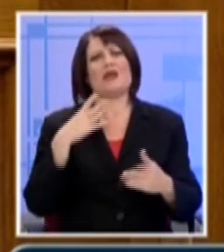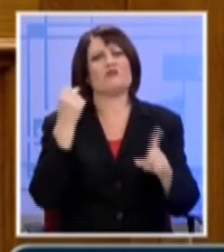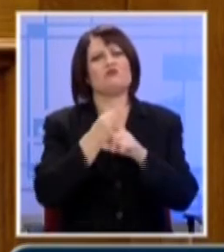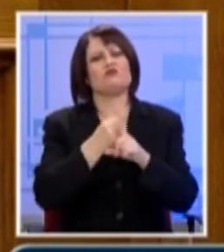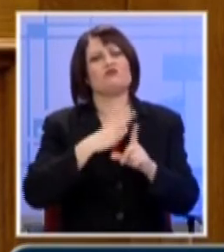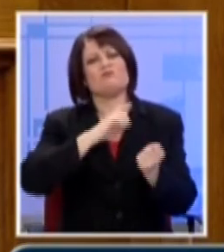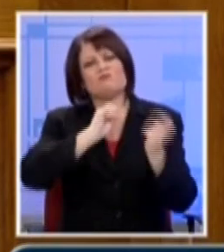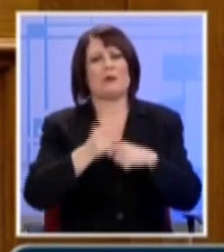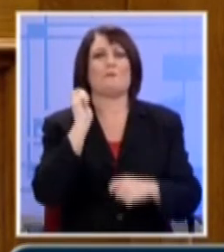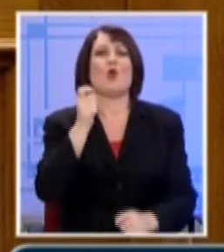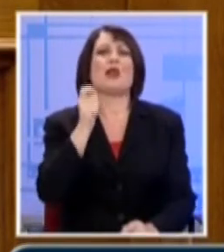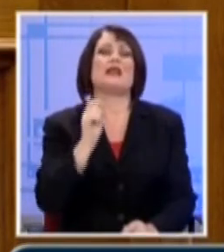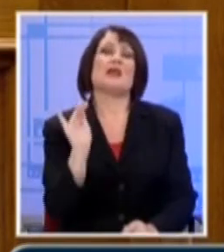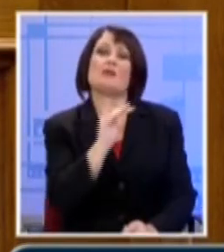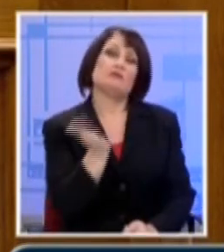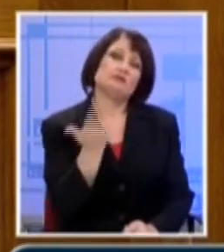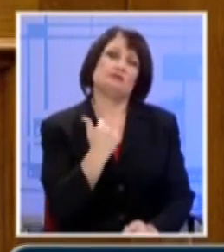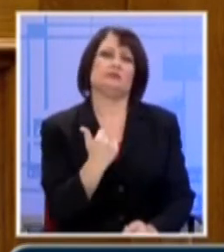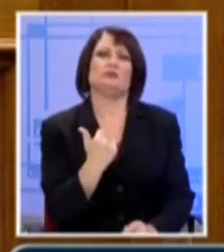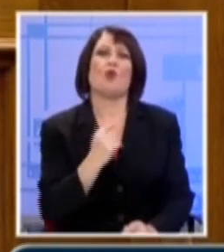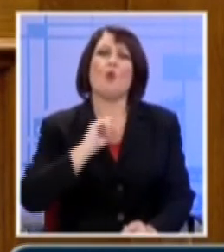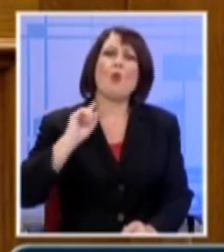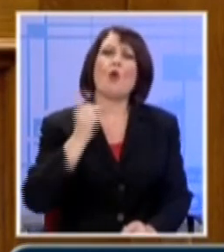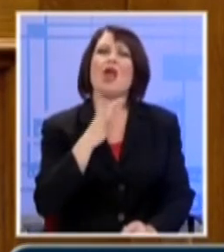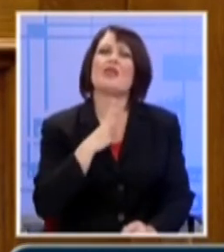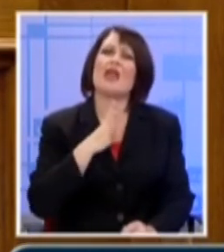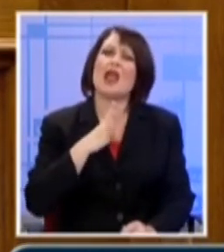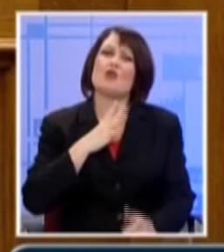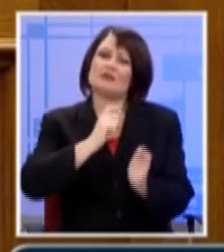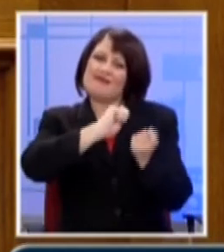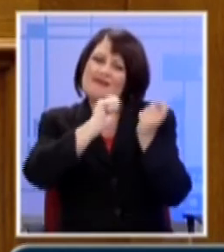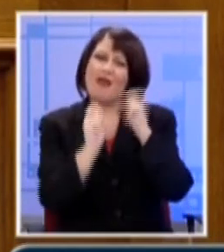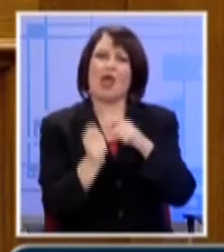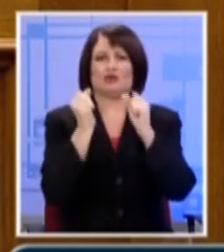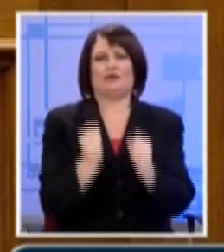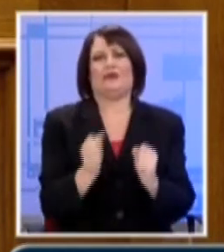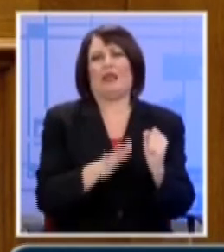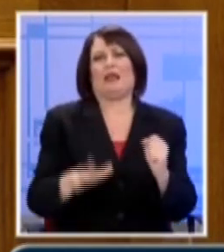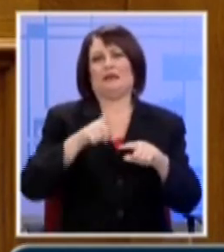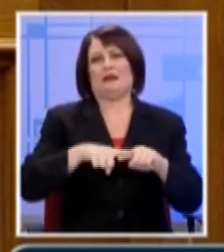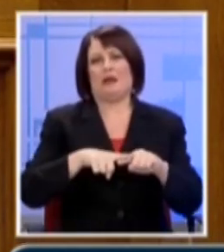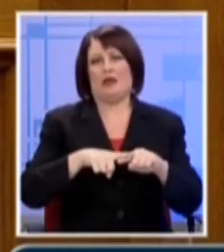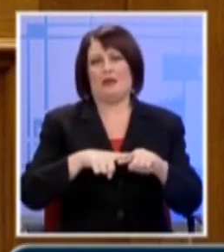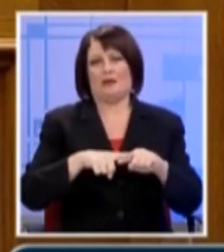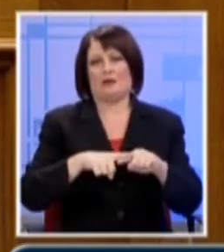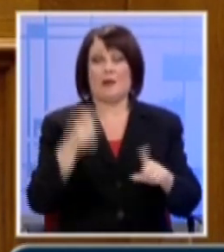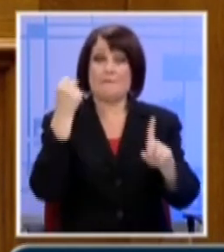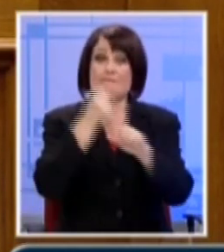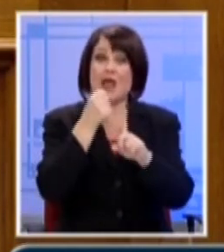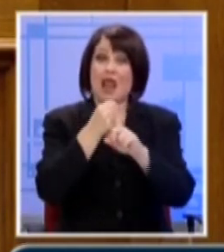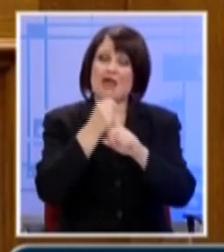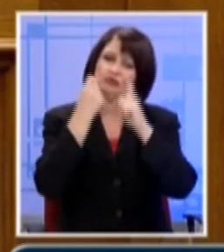πολιτικής, καλώντας σε συμπαράταξη όλους όσοι θέλουν να αλλάξουν την κατάσταση στη χώρα. Διεκδικούμε